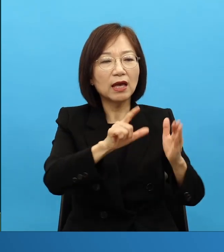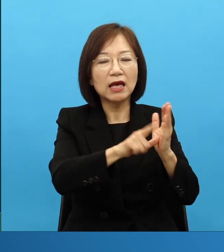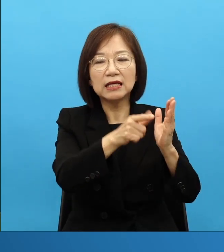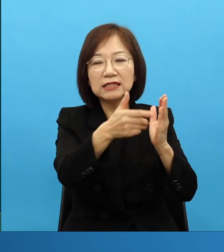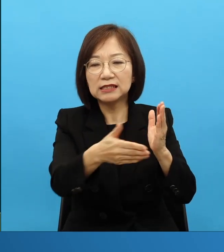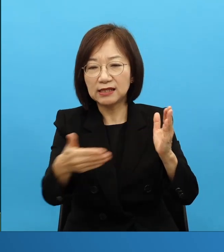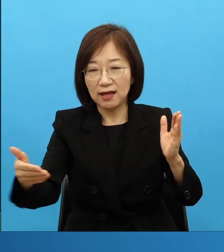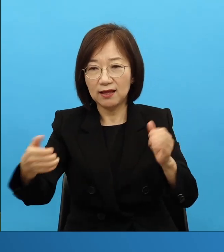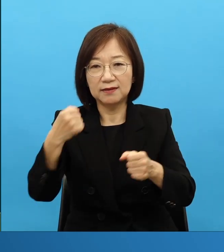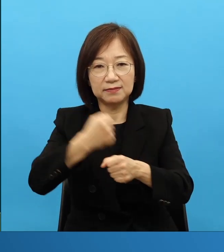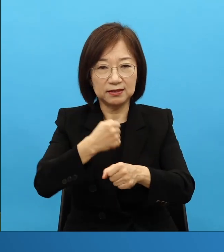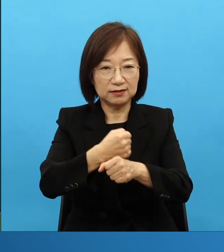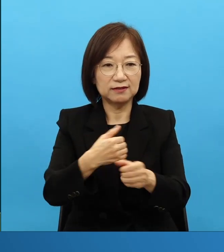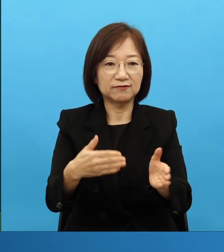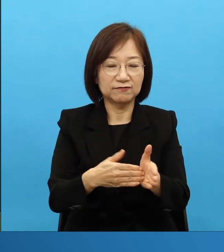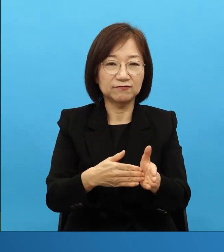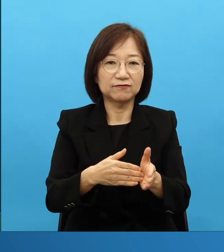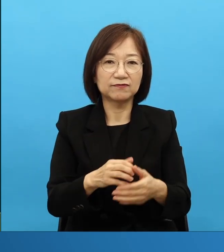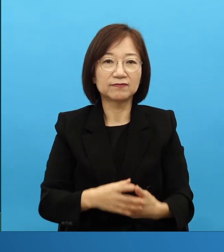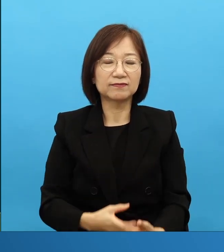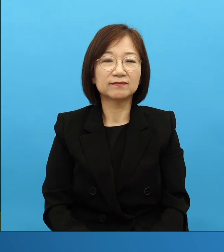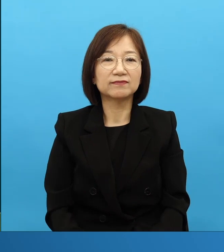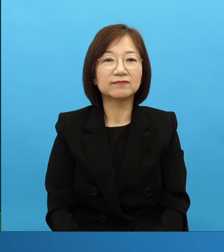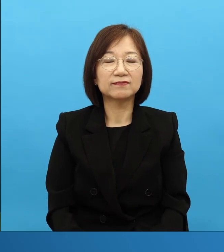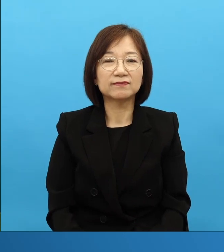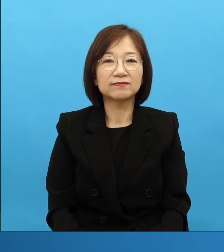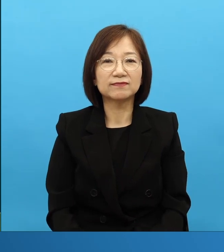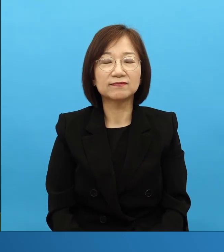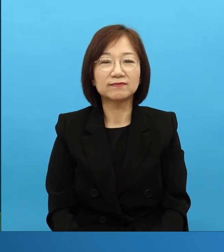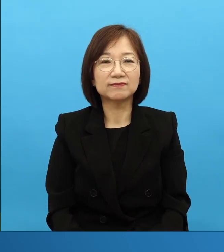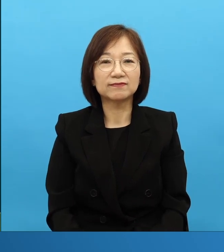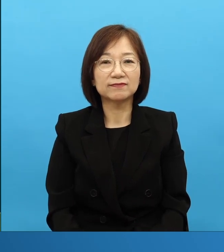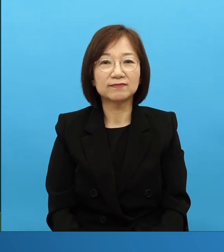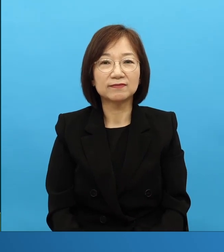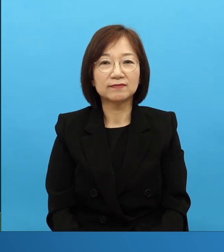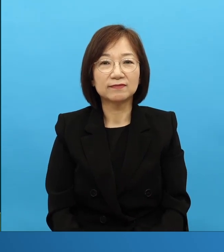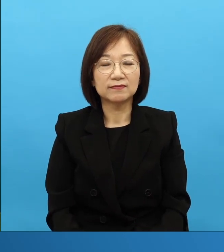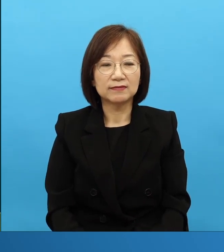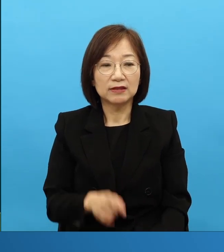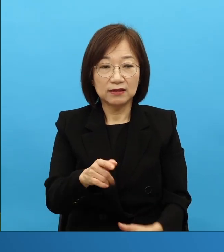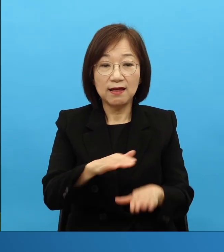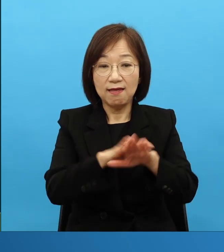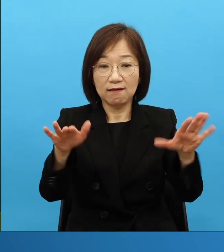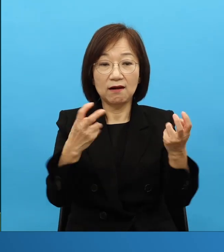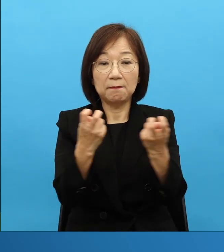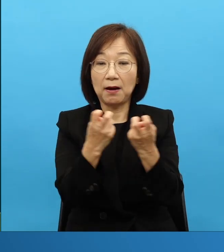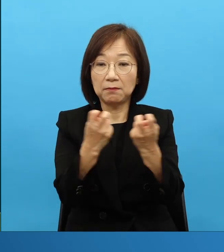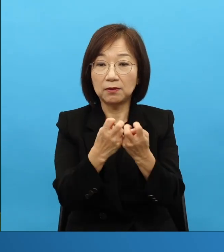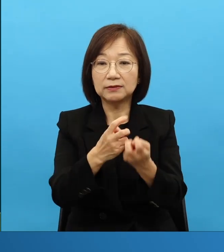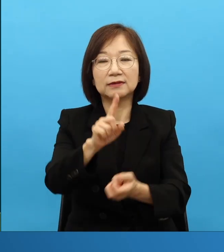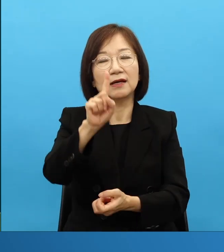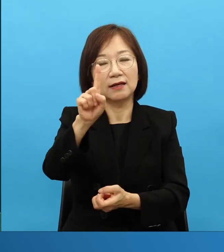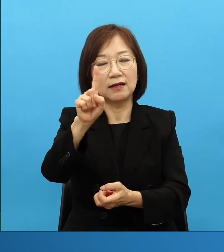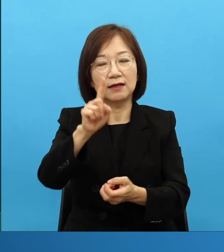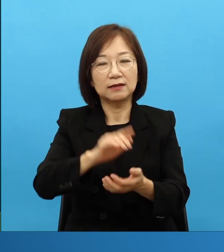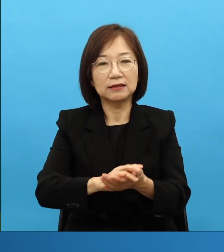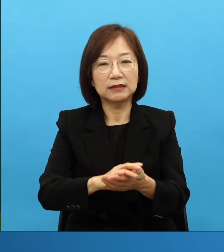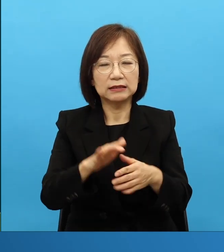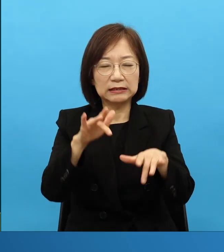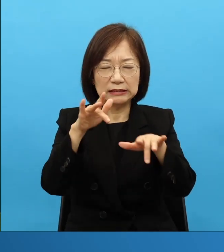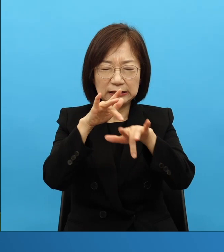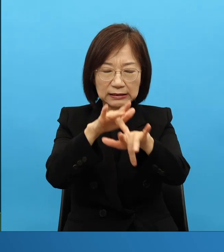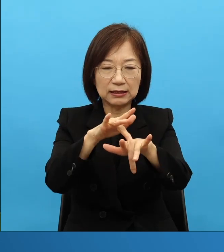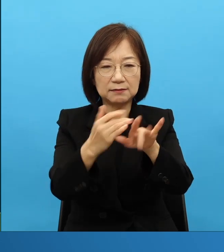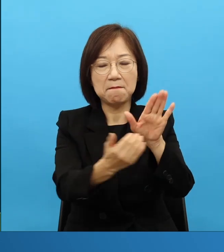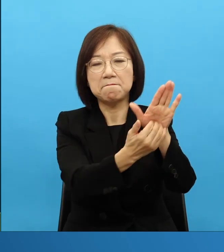any sense? 흑암 막는 것만이 길입니다. Only blocking 그를 darkness is the 복음전해라는 way. 겁니다. We must share